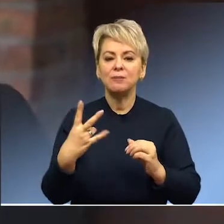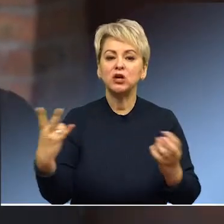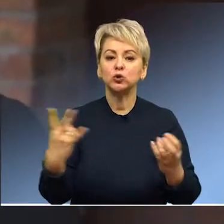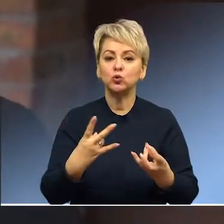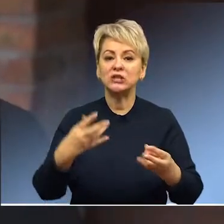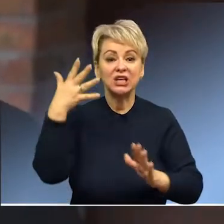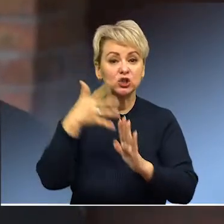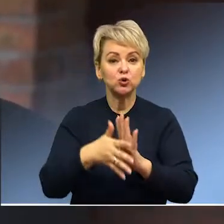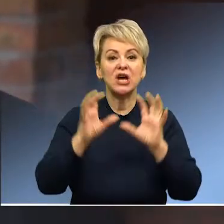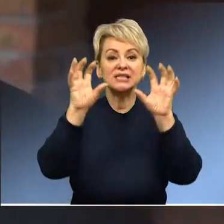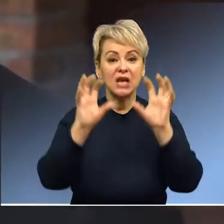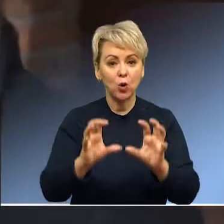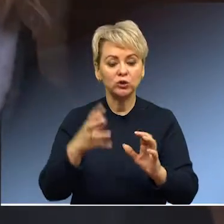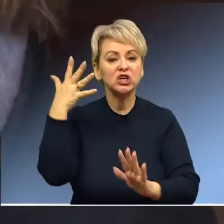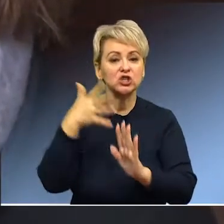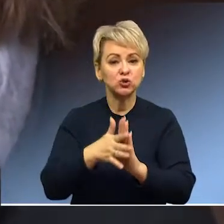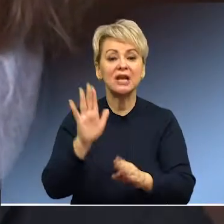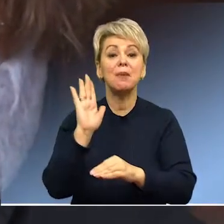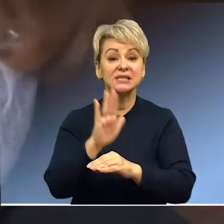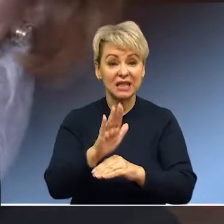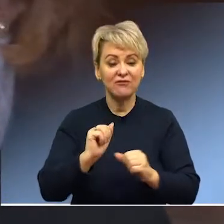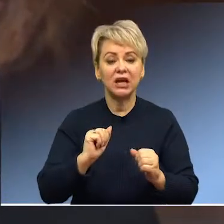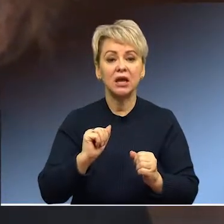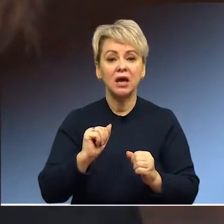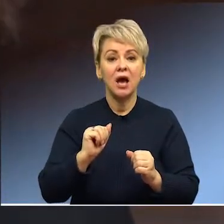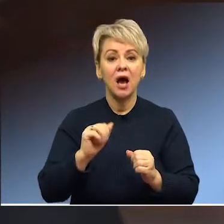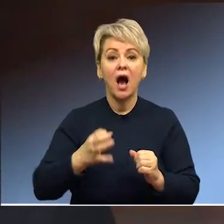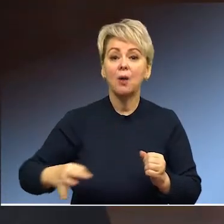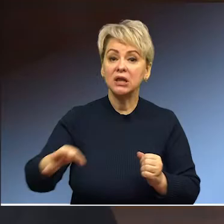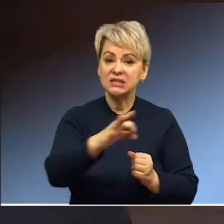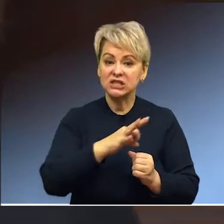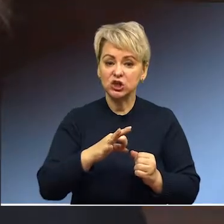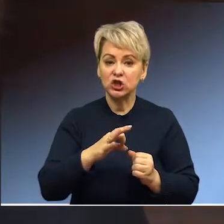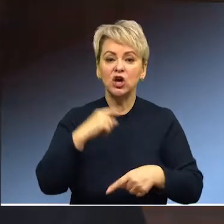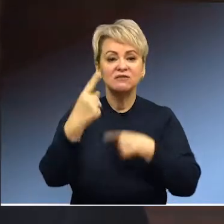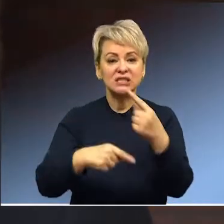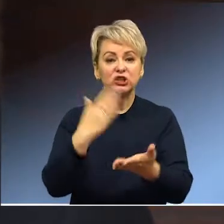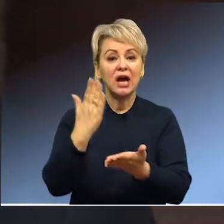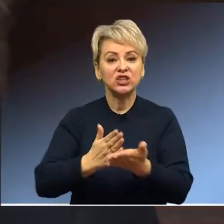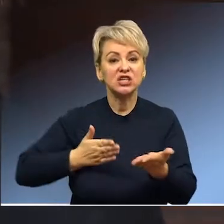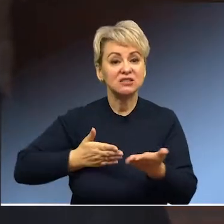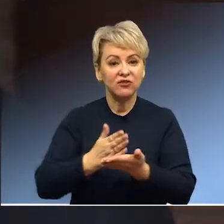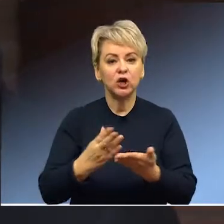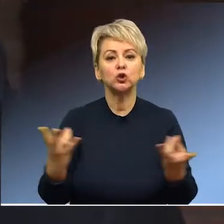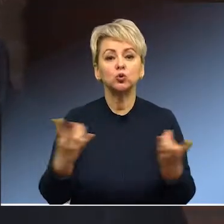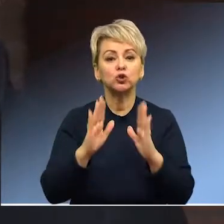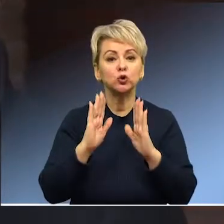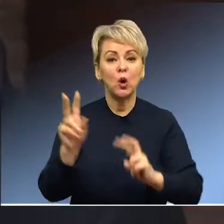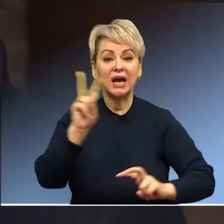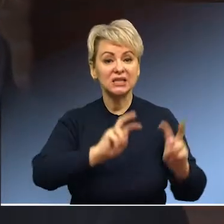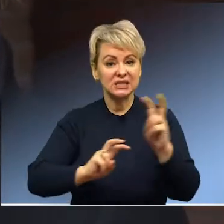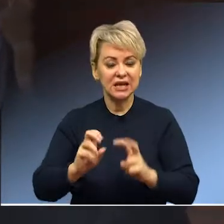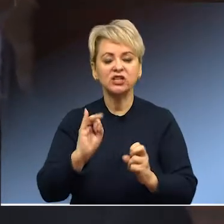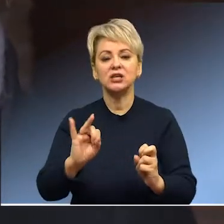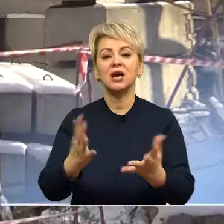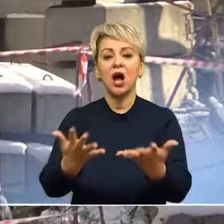нужно изучать законы, изучать постановления областные. Всегда есть выход, его нужно только искать.